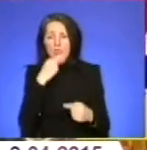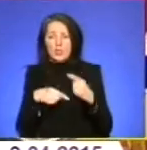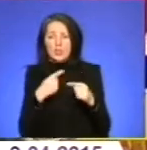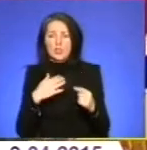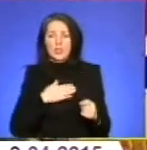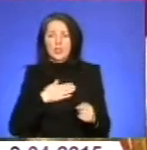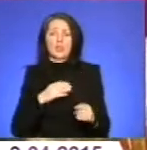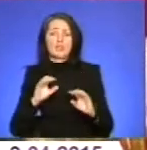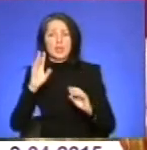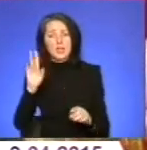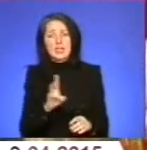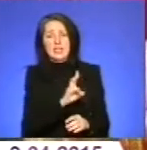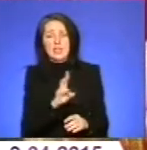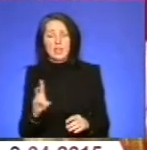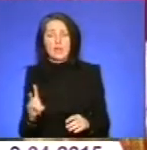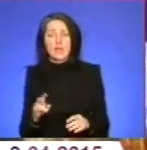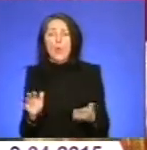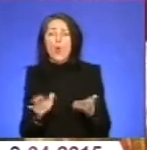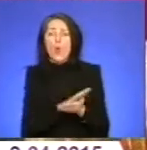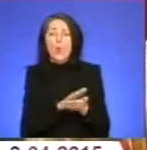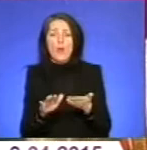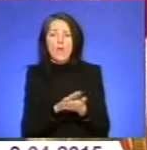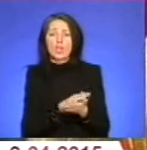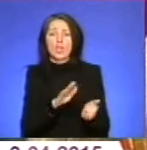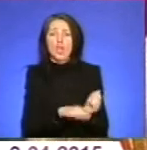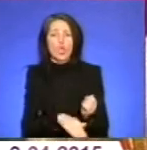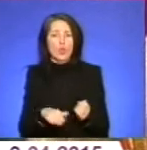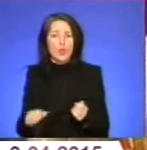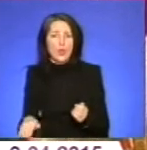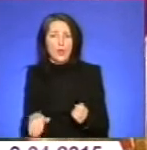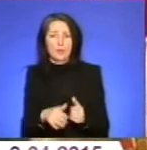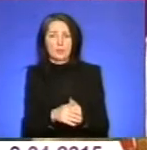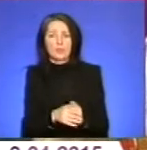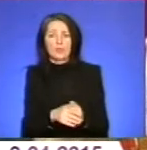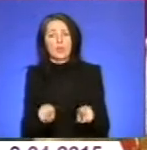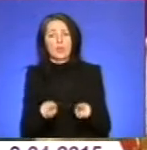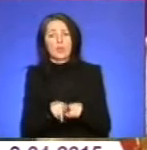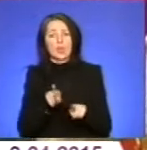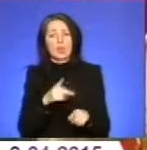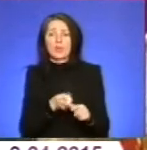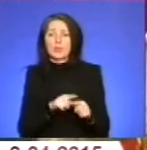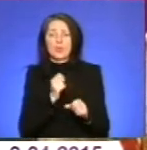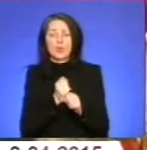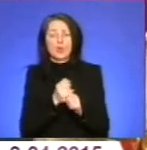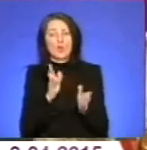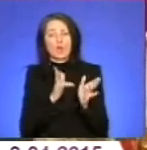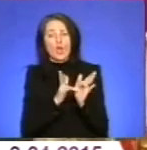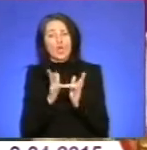Вселенській Церкві омивати ноги, так, як це зробив Ісус